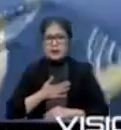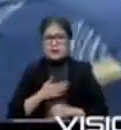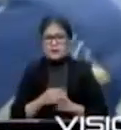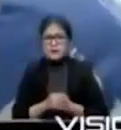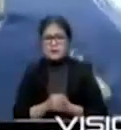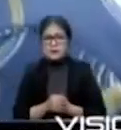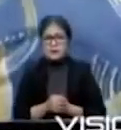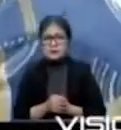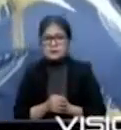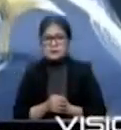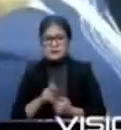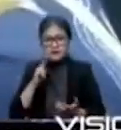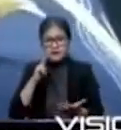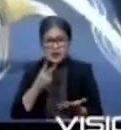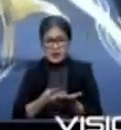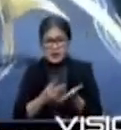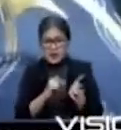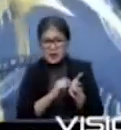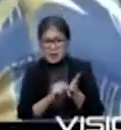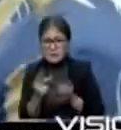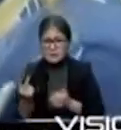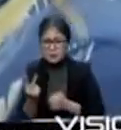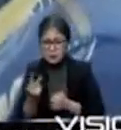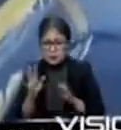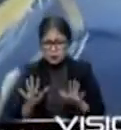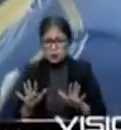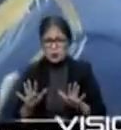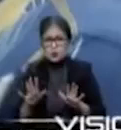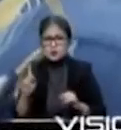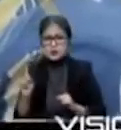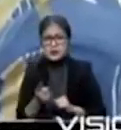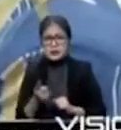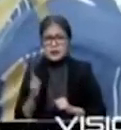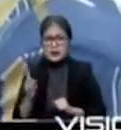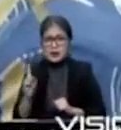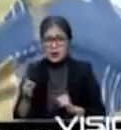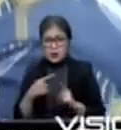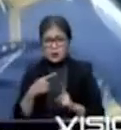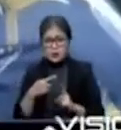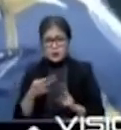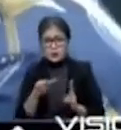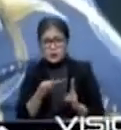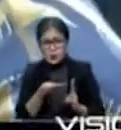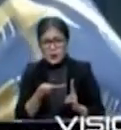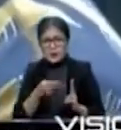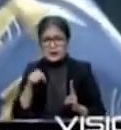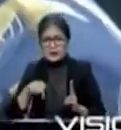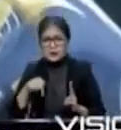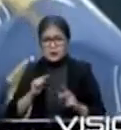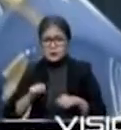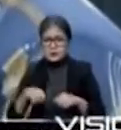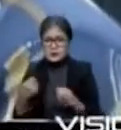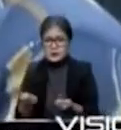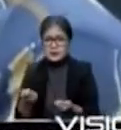secara faktual memang yang muncul nama ini kan hanya berdua. Sehingga kalau mereka sudah, beliau-beliau itu sudah memberikan